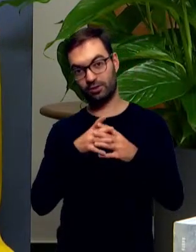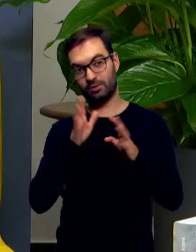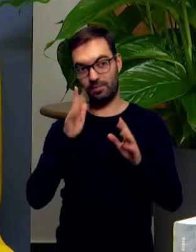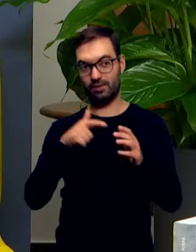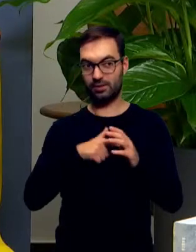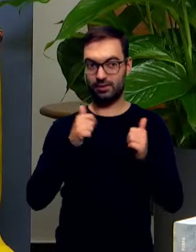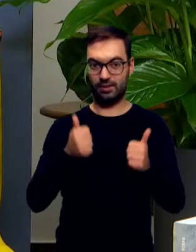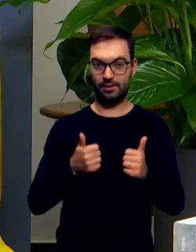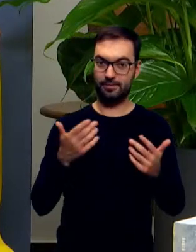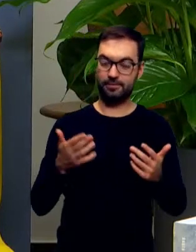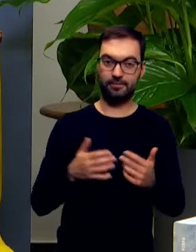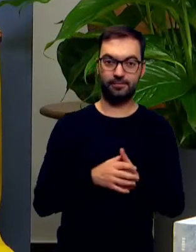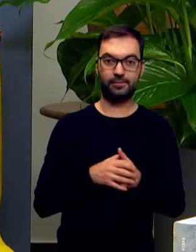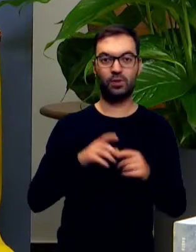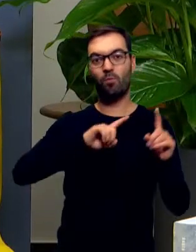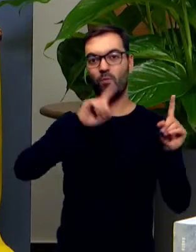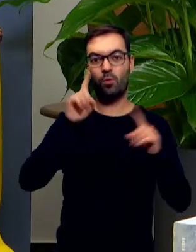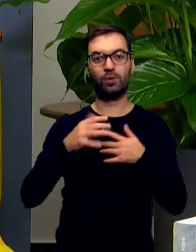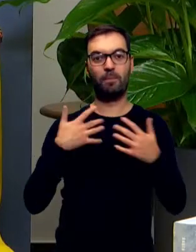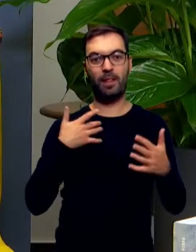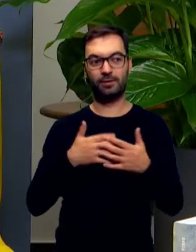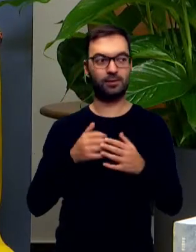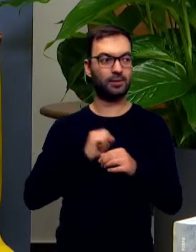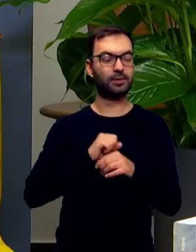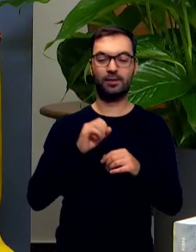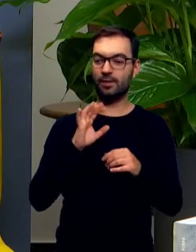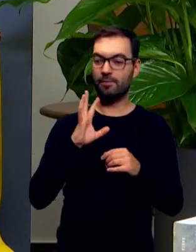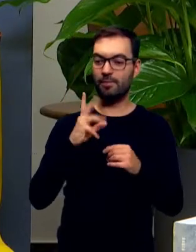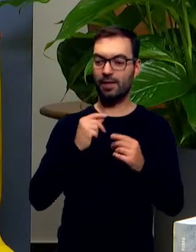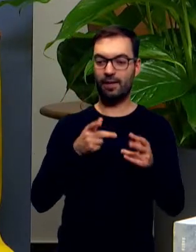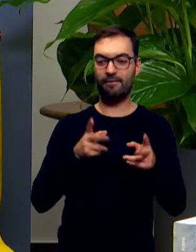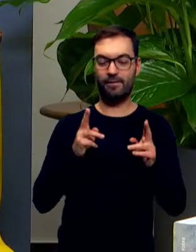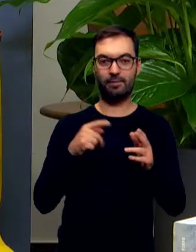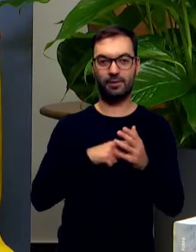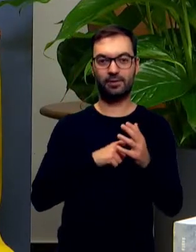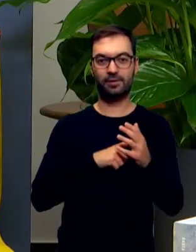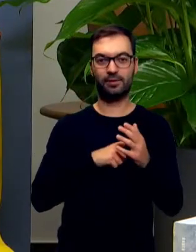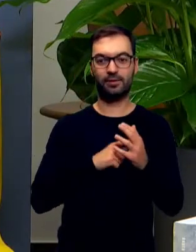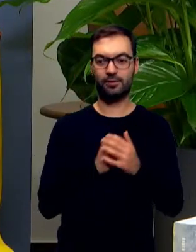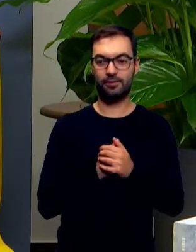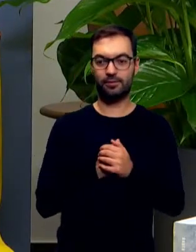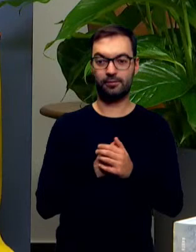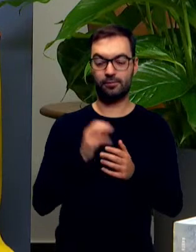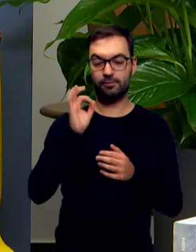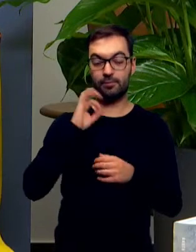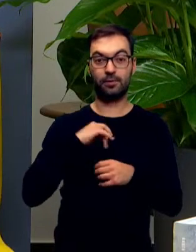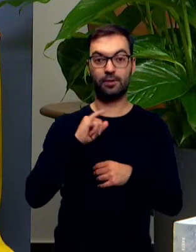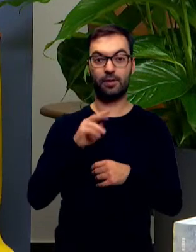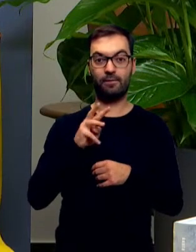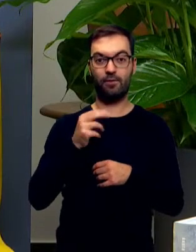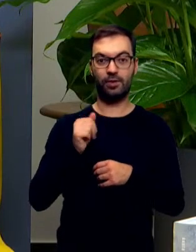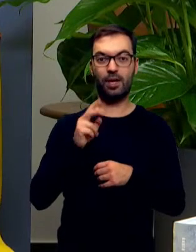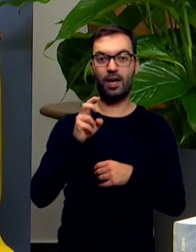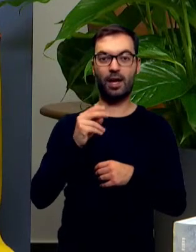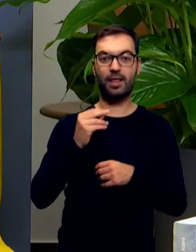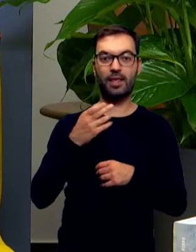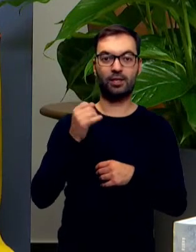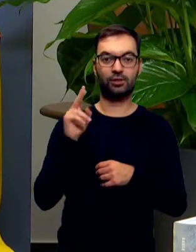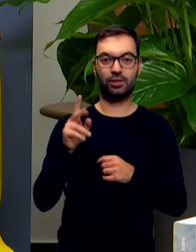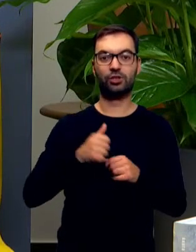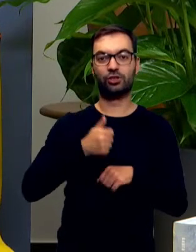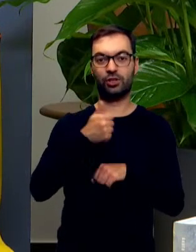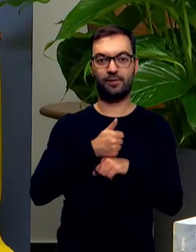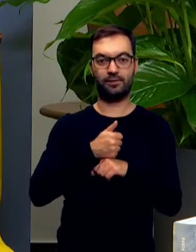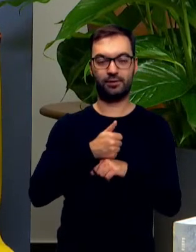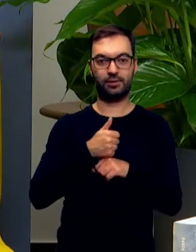takiego się może wydarzyć, że ta burza się zbliża. Jest piękny moment, pani tutaj cytuje panią Iwonę Haniaczyk, szefową